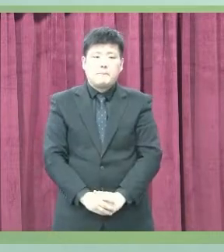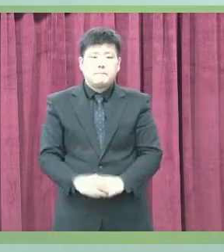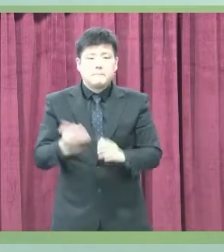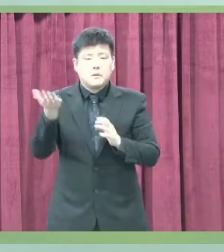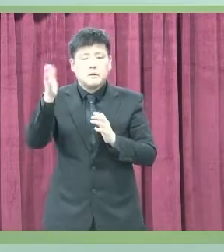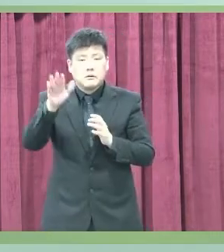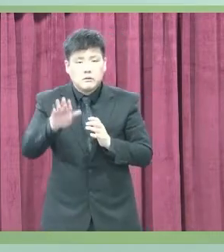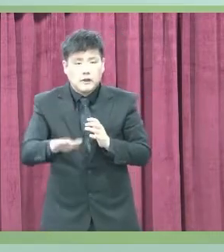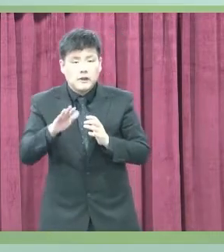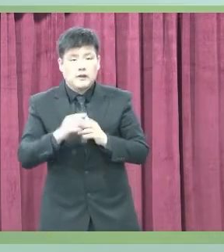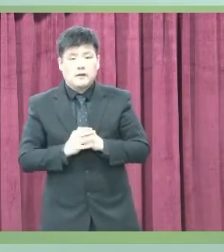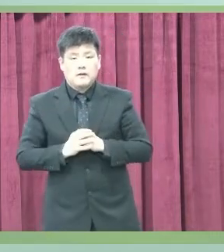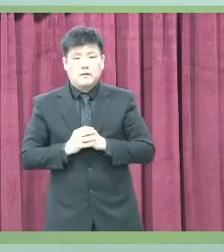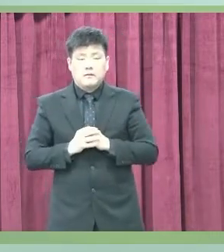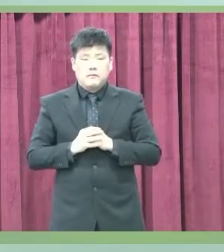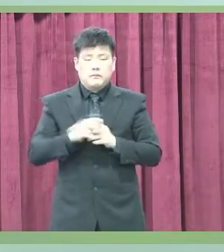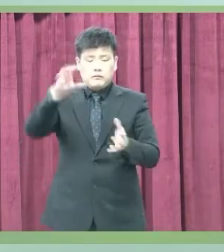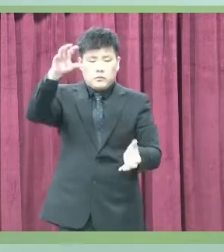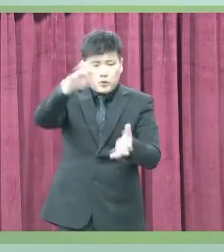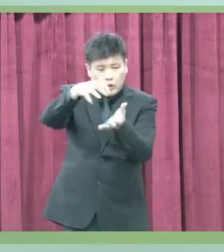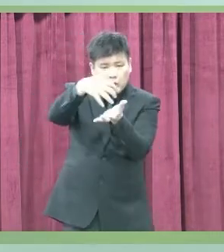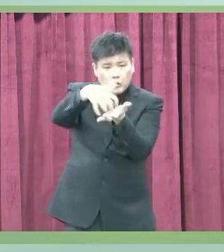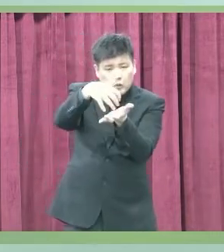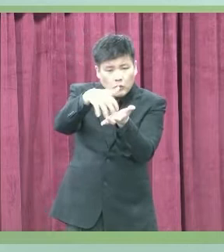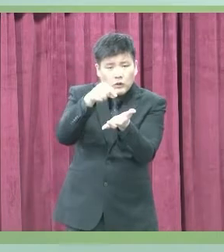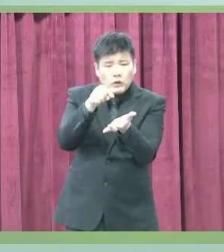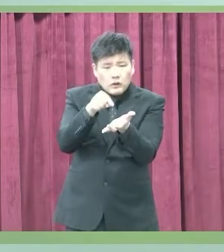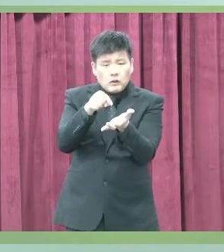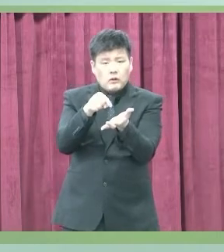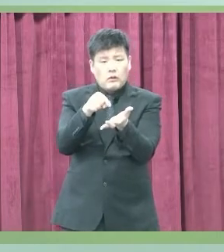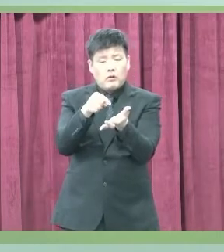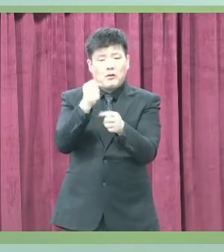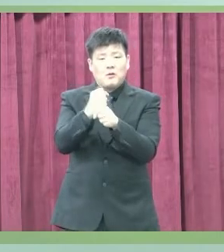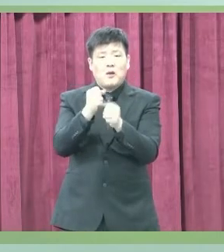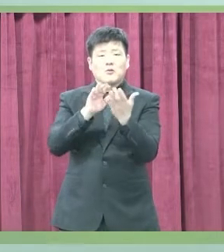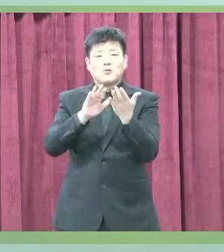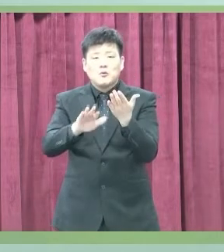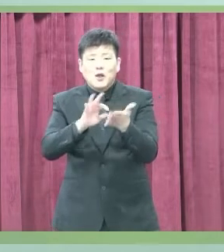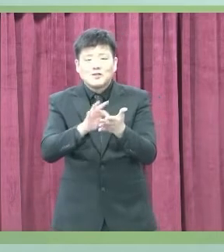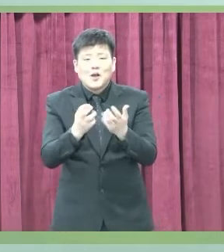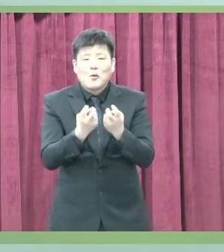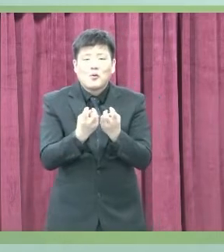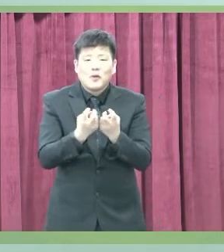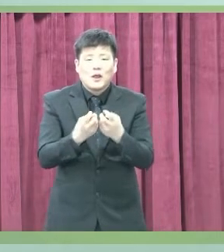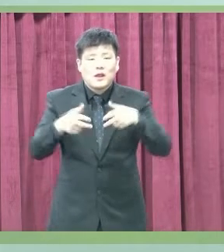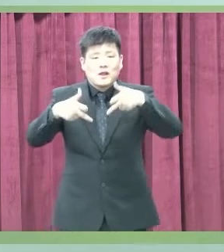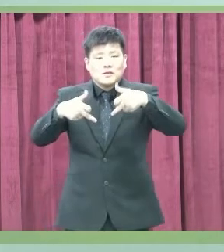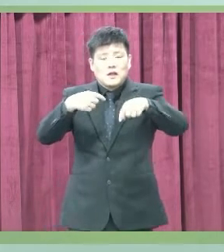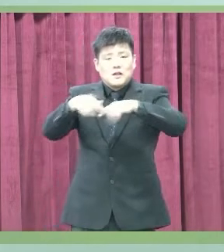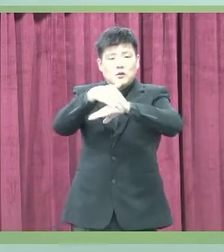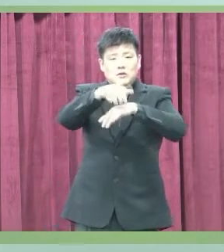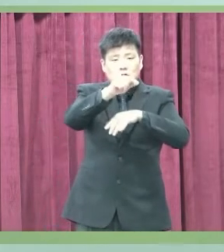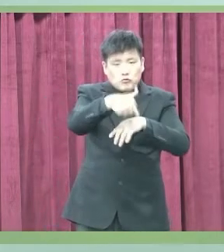그런데 궁극적으로 우리 통계가 만들어지면 이게 어떻게 쓰일까? 장애인 정책국에서